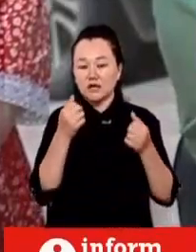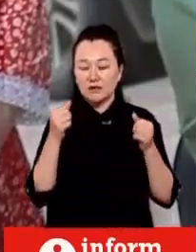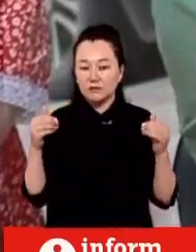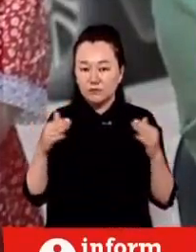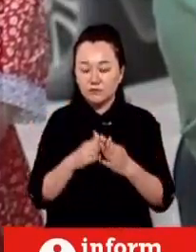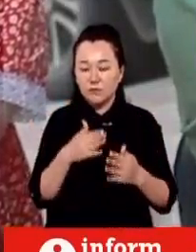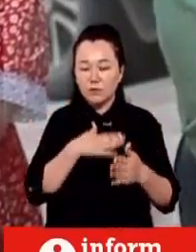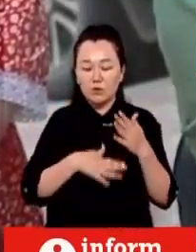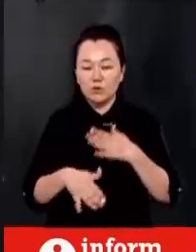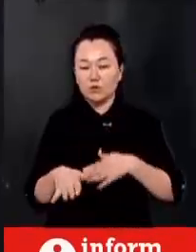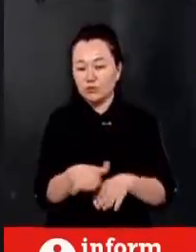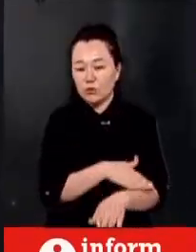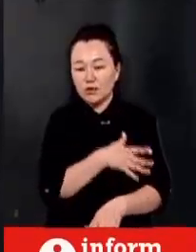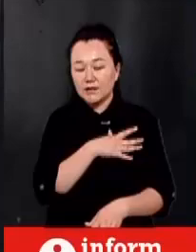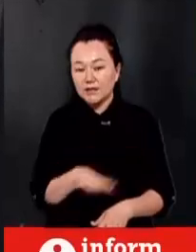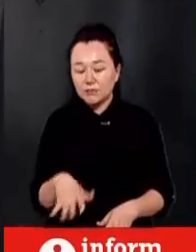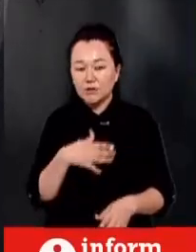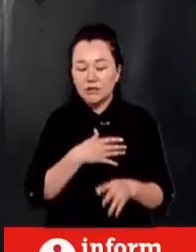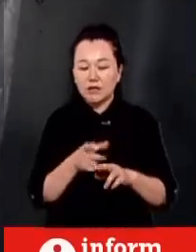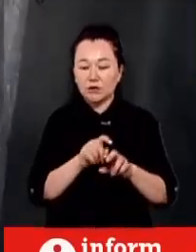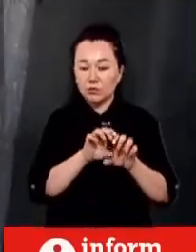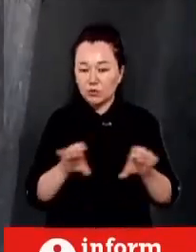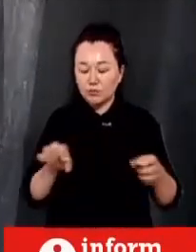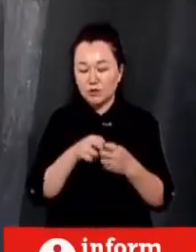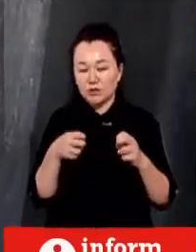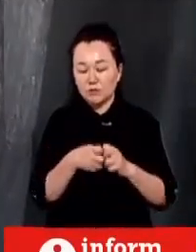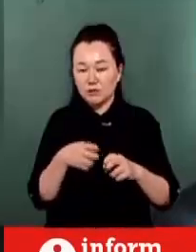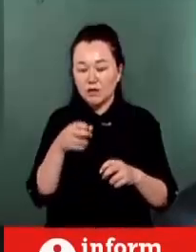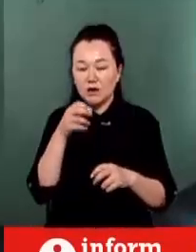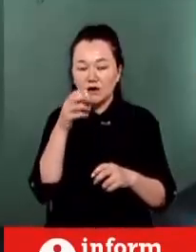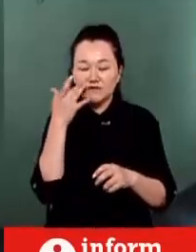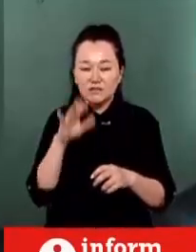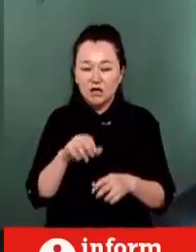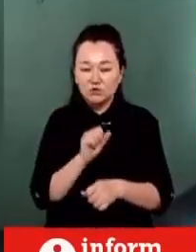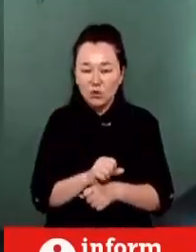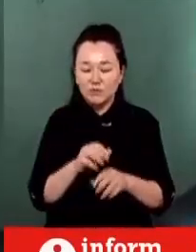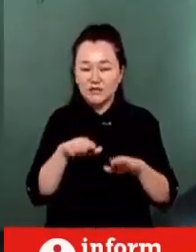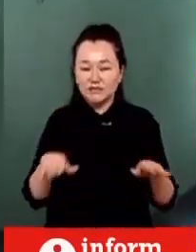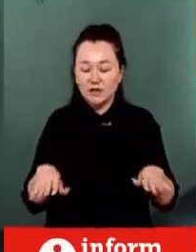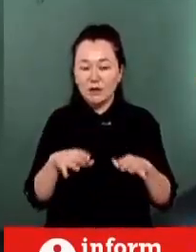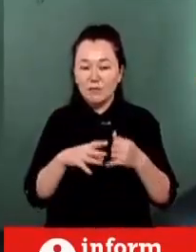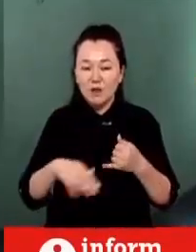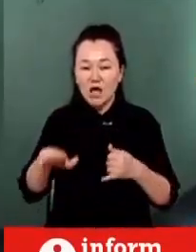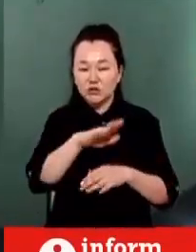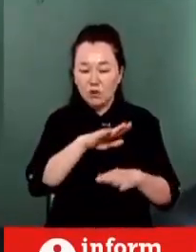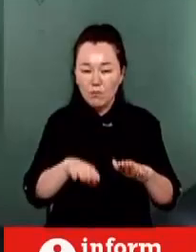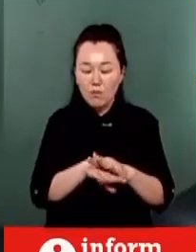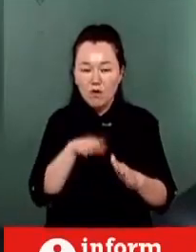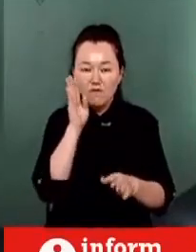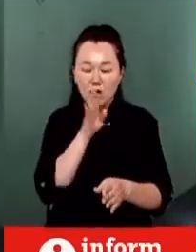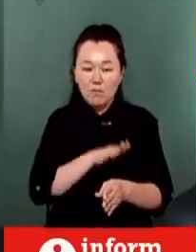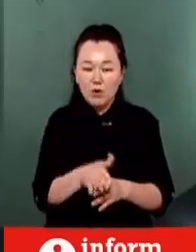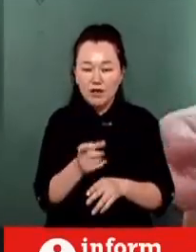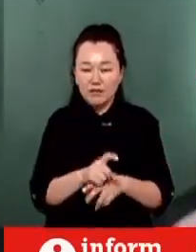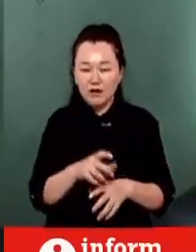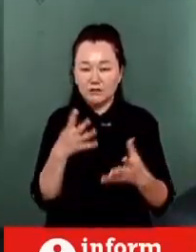Енді қуанышымыз ұзағына созылған жоқ. Мына труба мәселесі жөнінде, бітелуі жөнінде, мына детский площадканың астын бәрі судан толып тұр. Ол действительно дейтін, анау дейтін